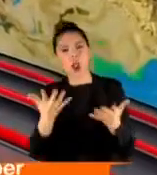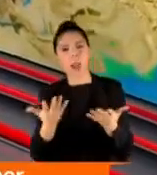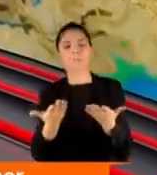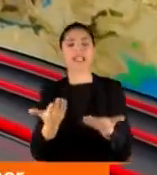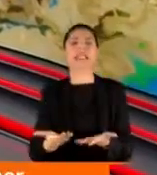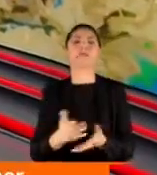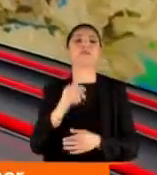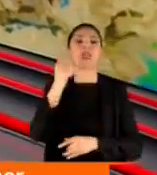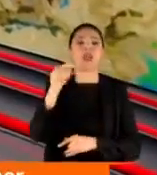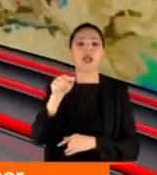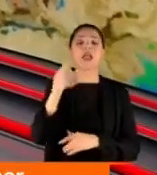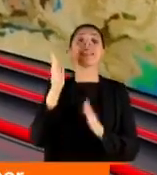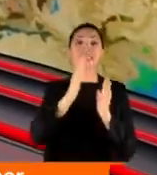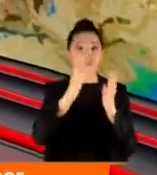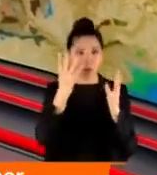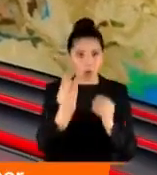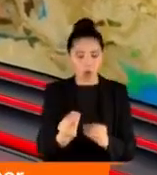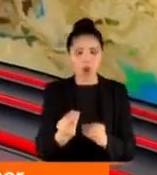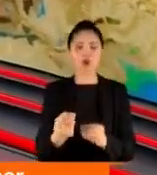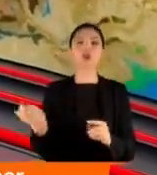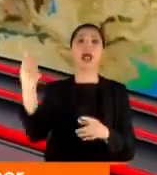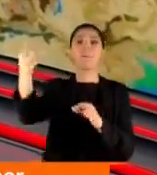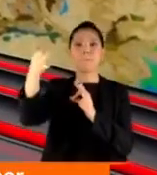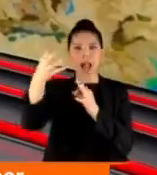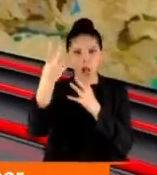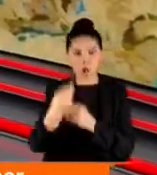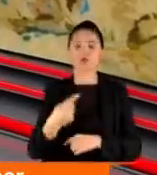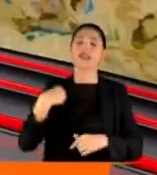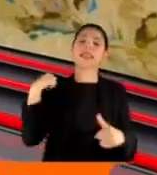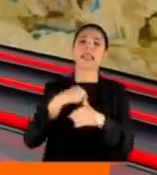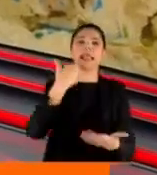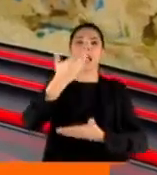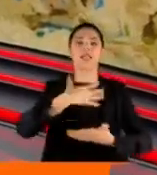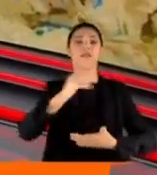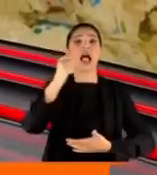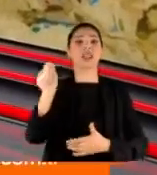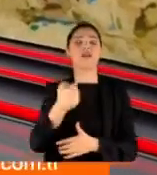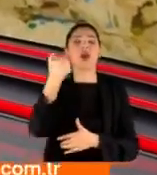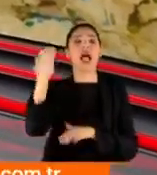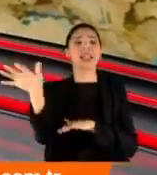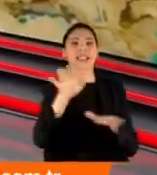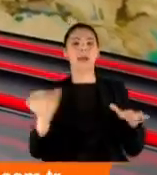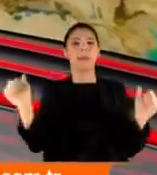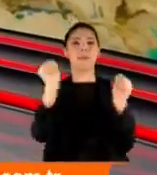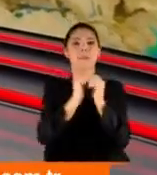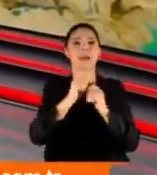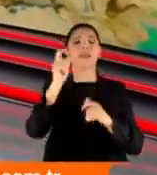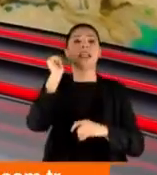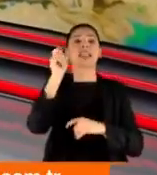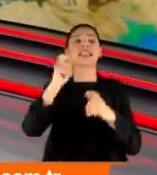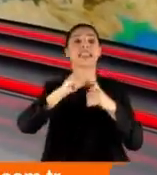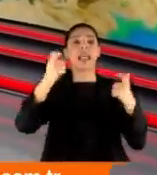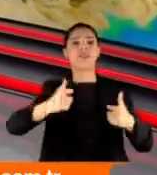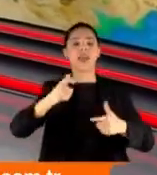sekteye uğrayabiliyor. Eğer devam ederse, bağlantı kurabilirse tekrar döneceğiz. Şimdi 6,6'lık sarsıntıyla birlikte Seferihisar'da